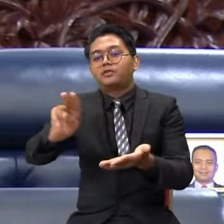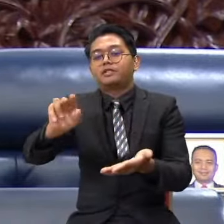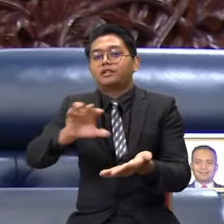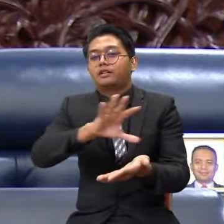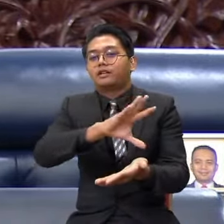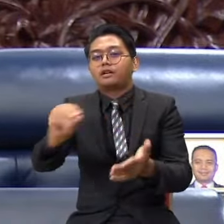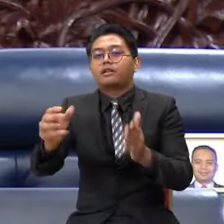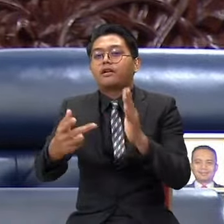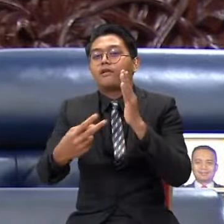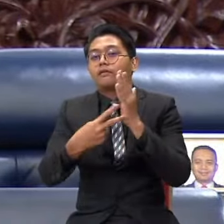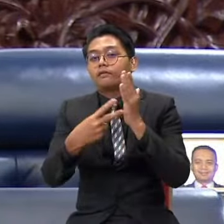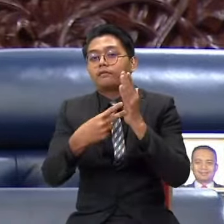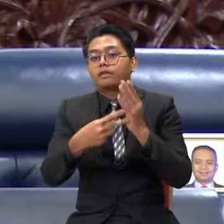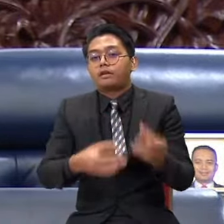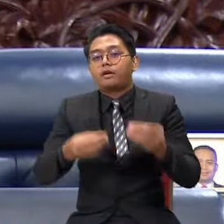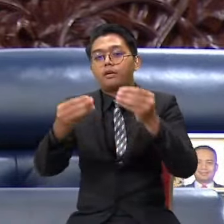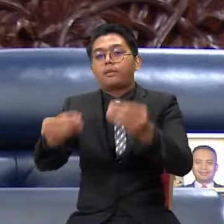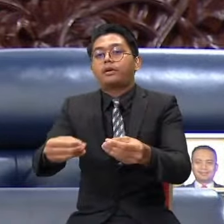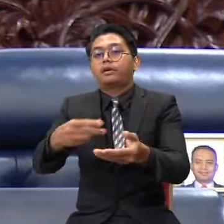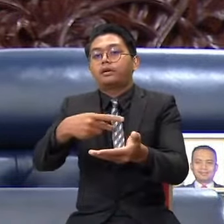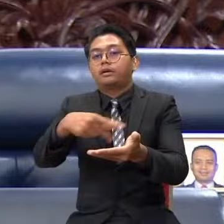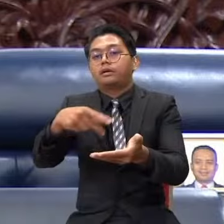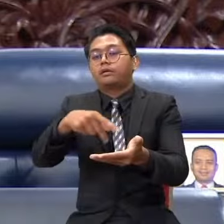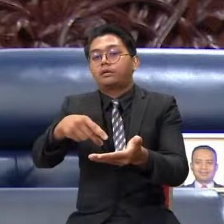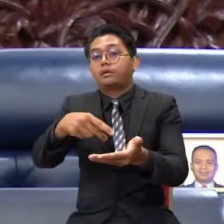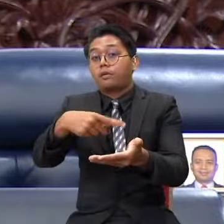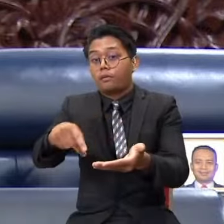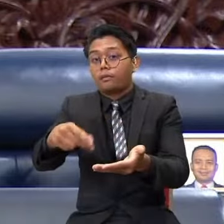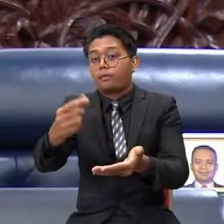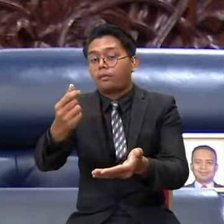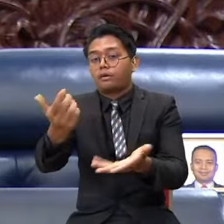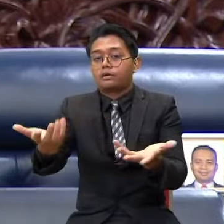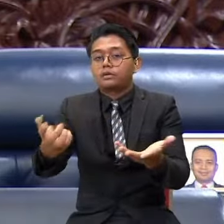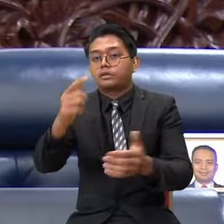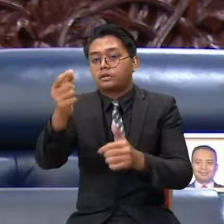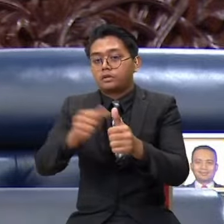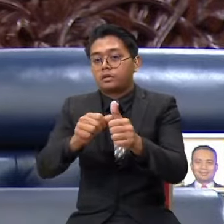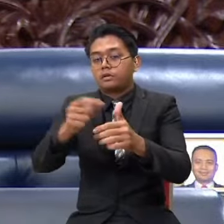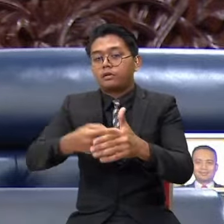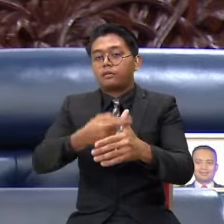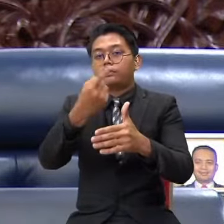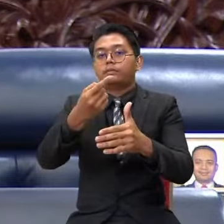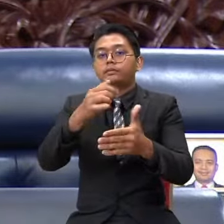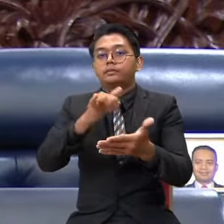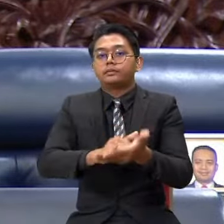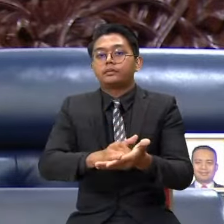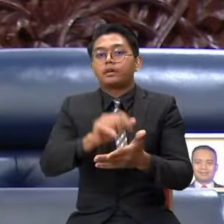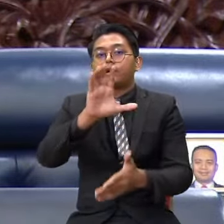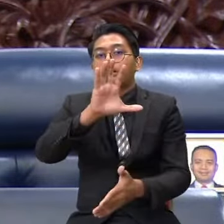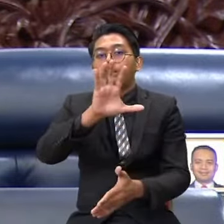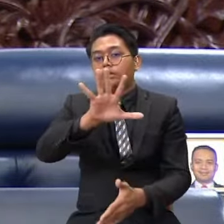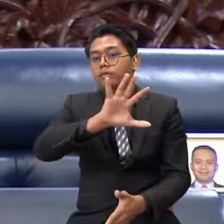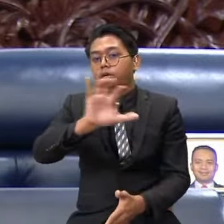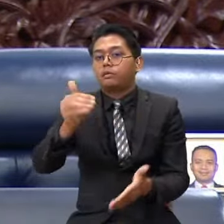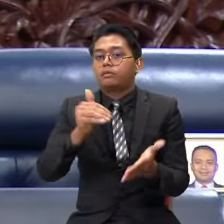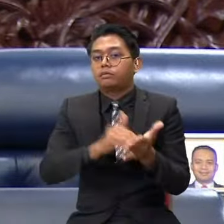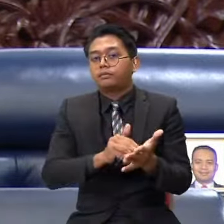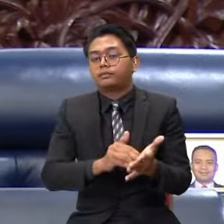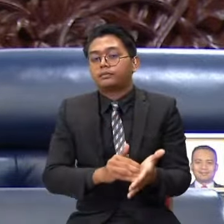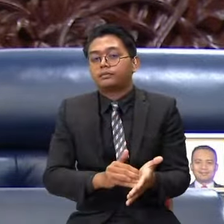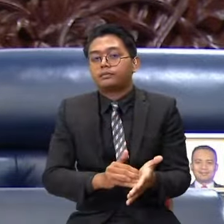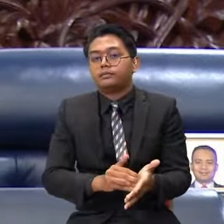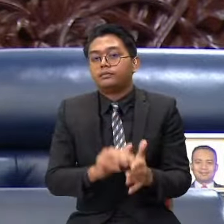diberikan duit belanja setiap bulan 1000o ataupun sama dengan ring Malaysia r000 lebih daripada